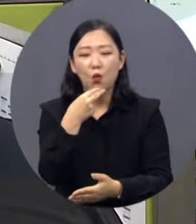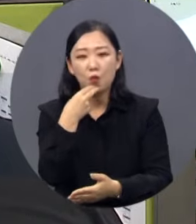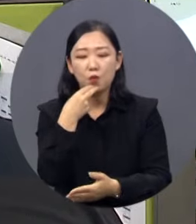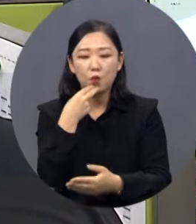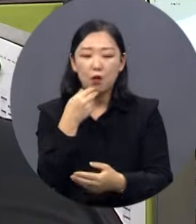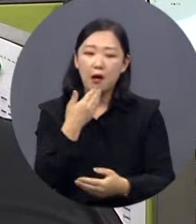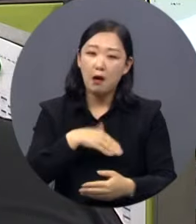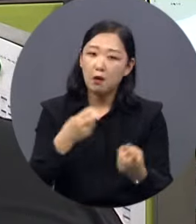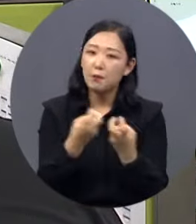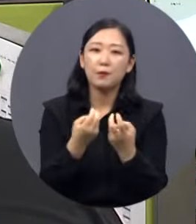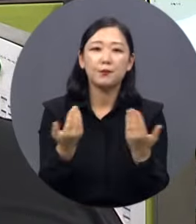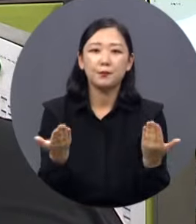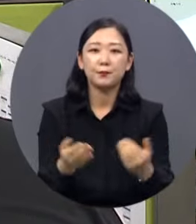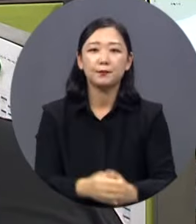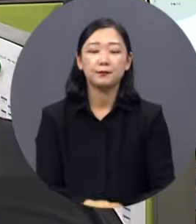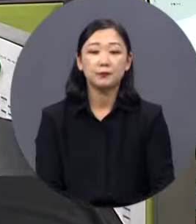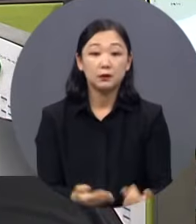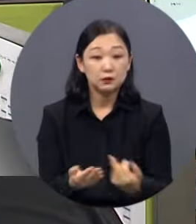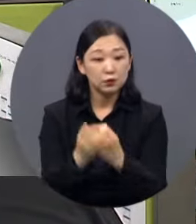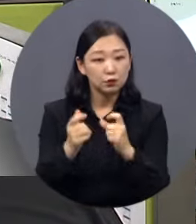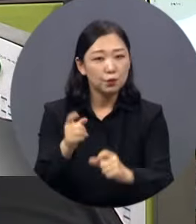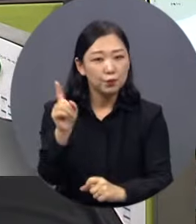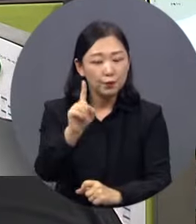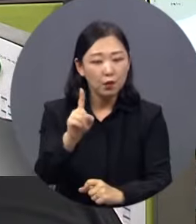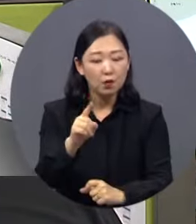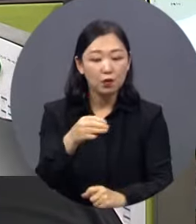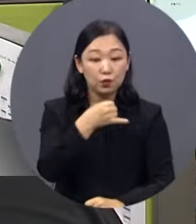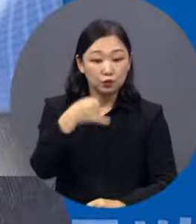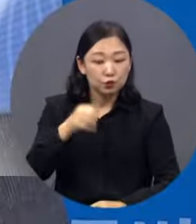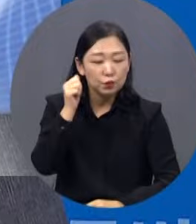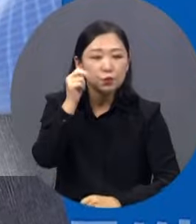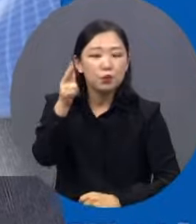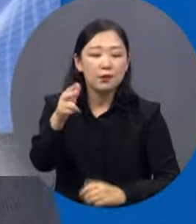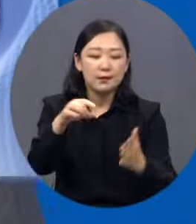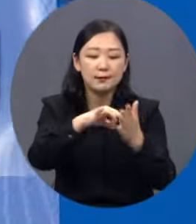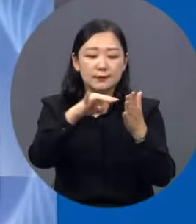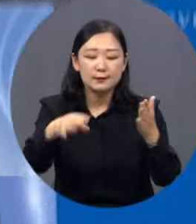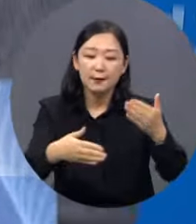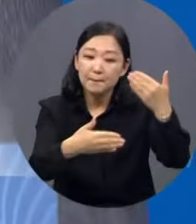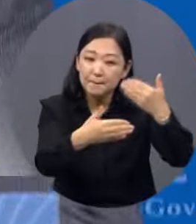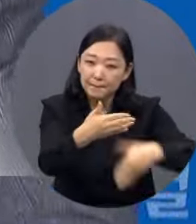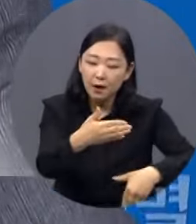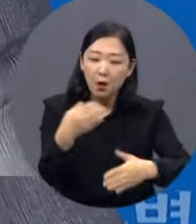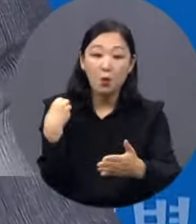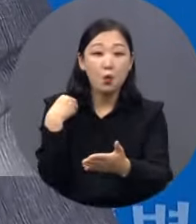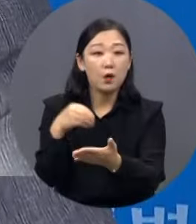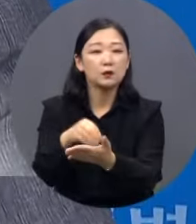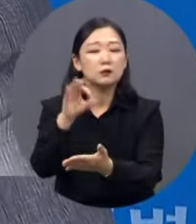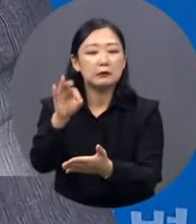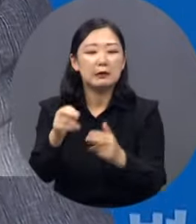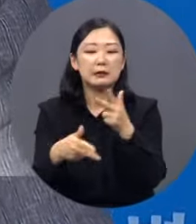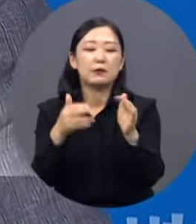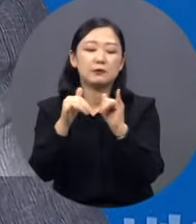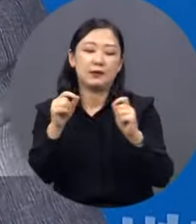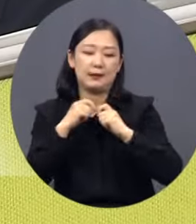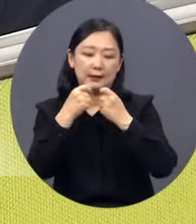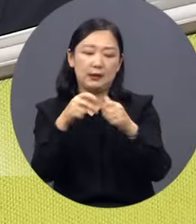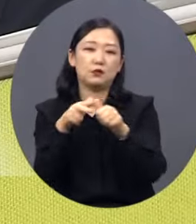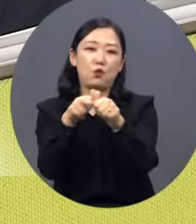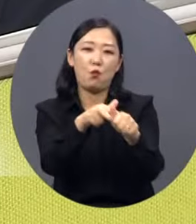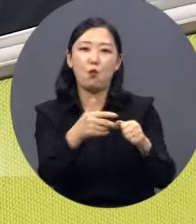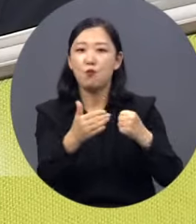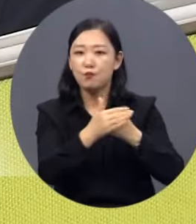없거든요 제주도는 백통신원 리조트에 세금 감면과 환수액은 사업자의 개인